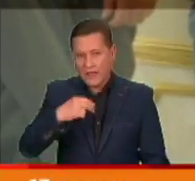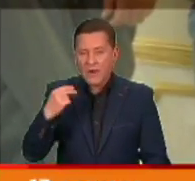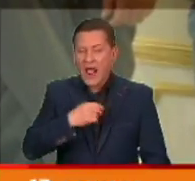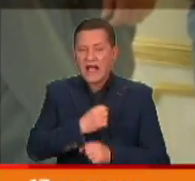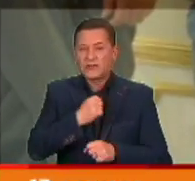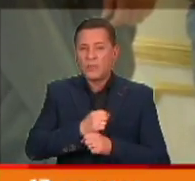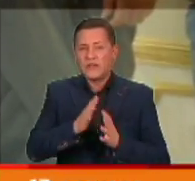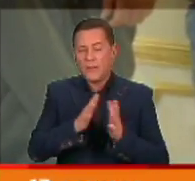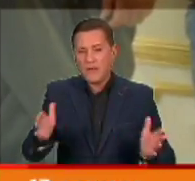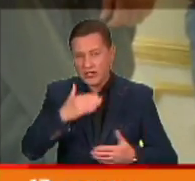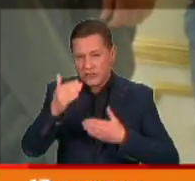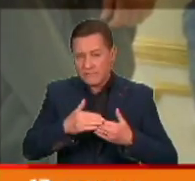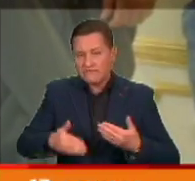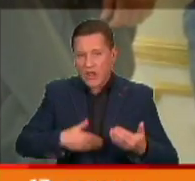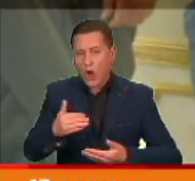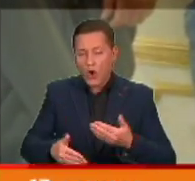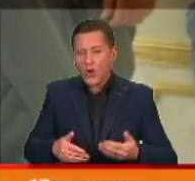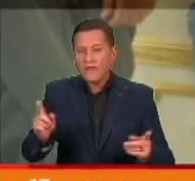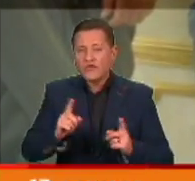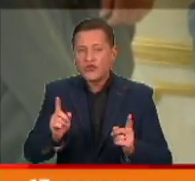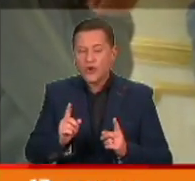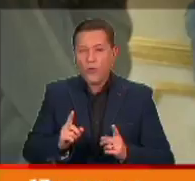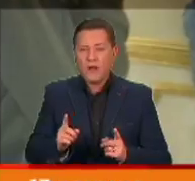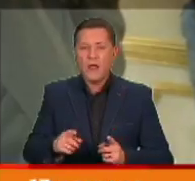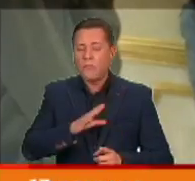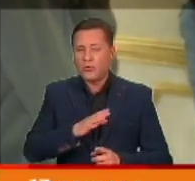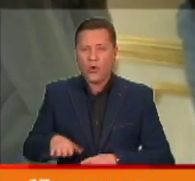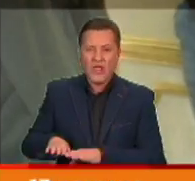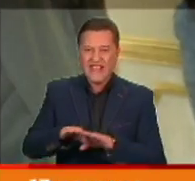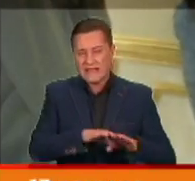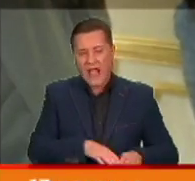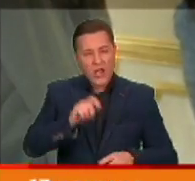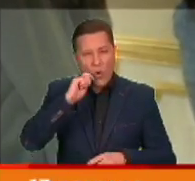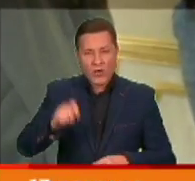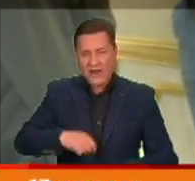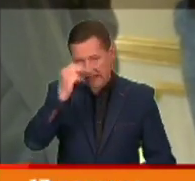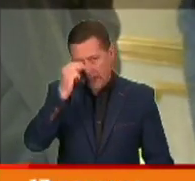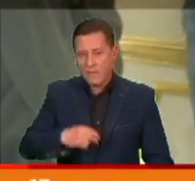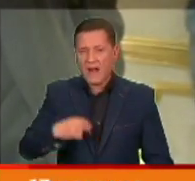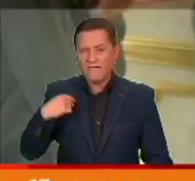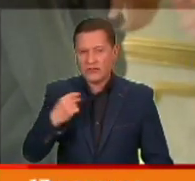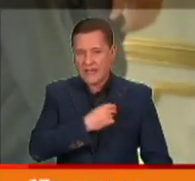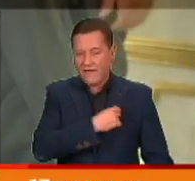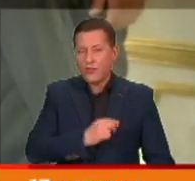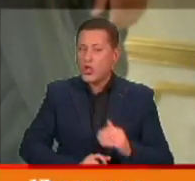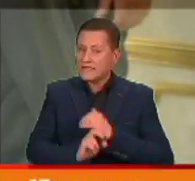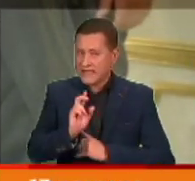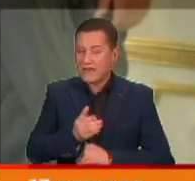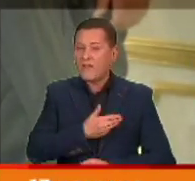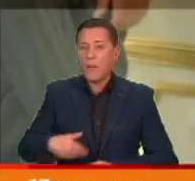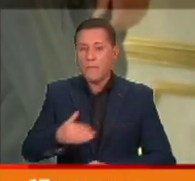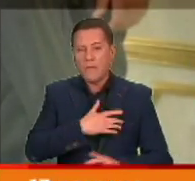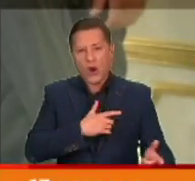більше кроків для того, щоб принести та всім бажане єднання для Української православної церкви. Ми готові для